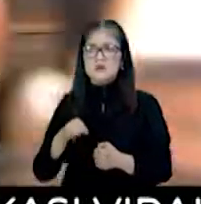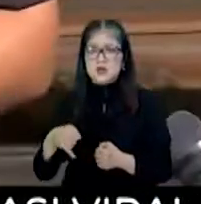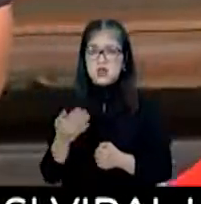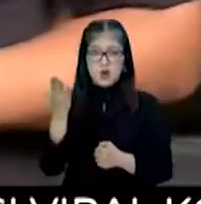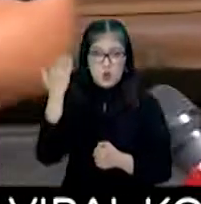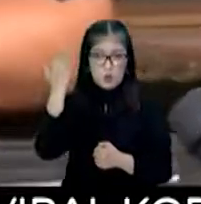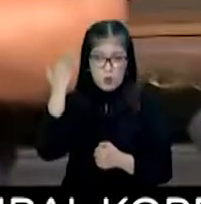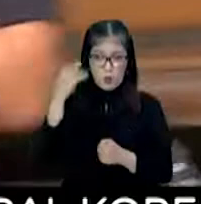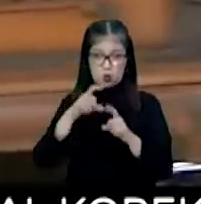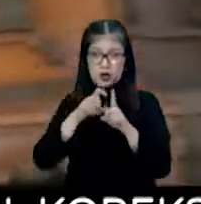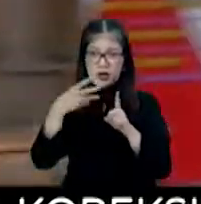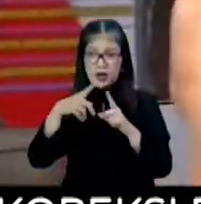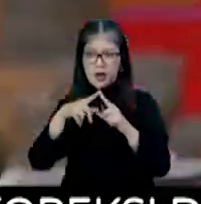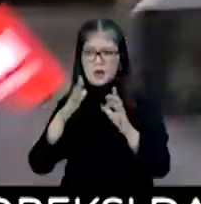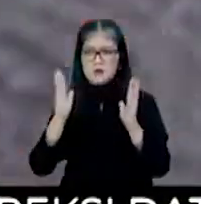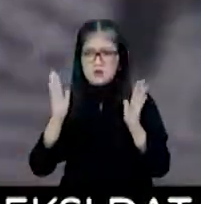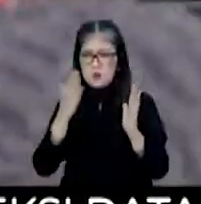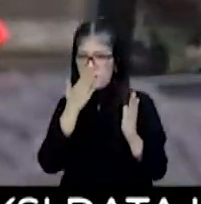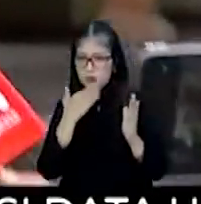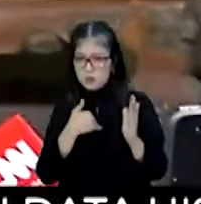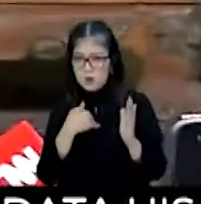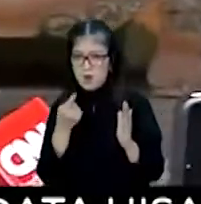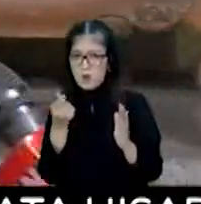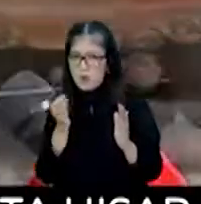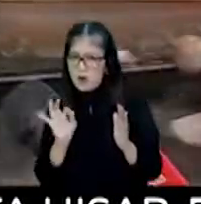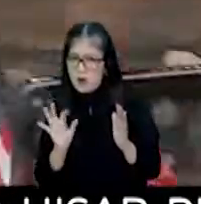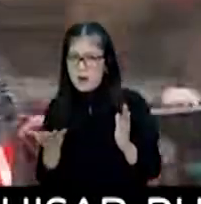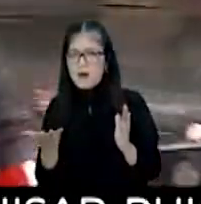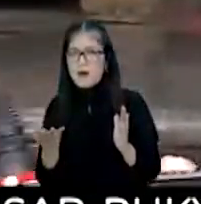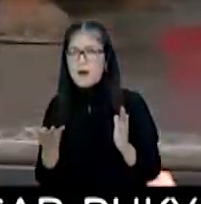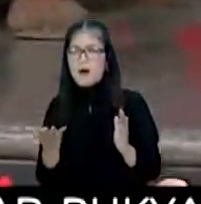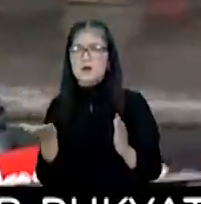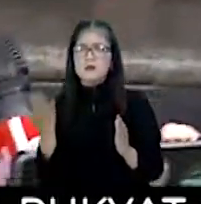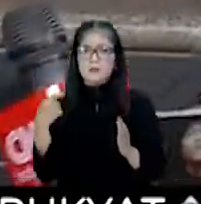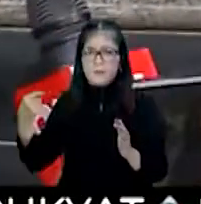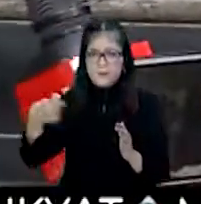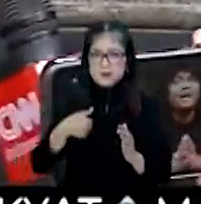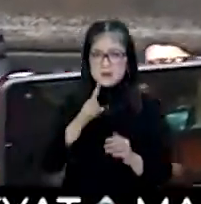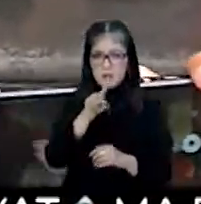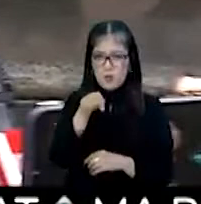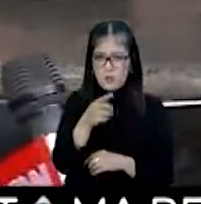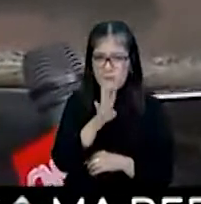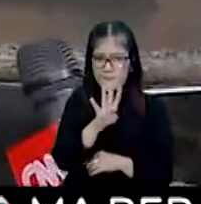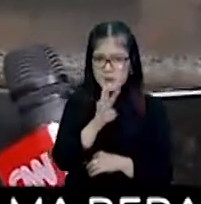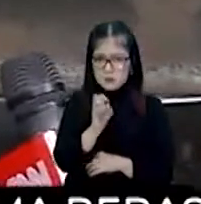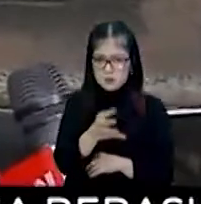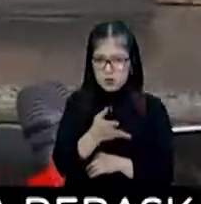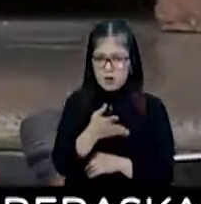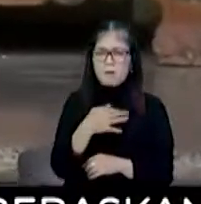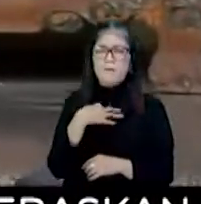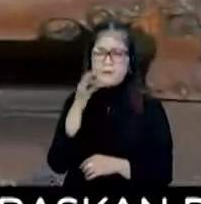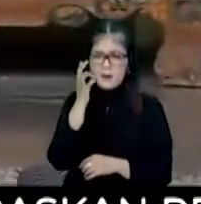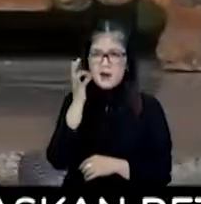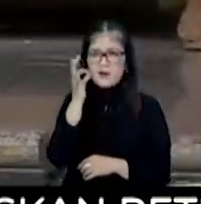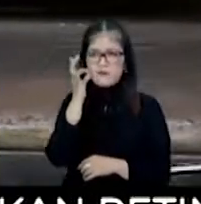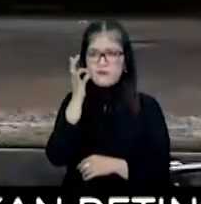berapa? Belinya waktu itu sekitar 1.400.000. Jawab tadi sama saya, saudaraku, aku tidak ingat pertanyaannya berapa.